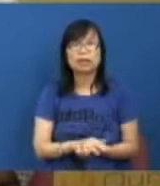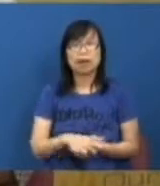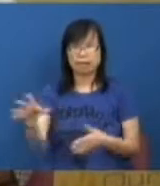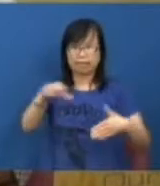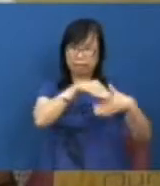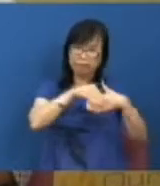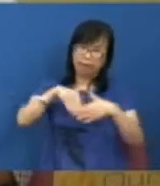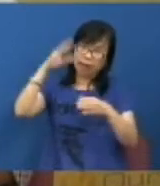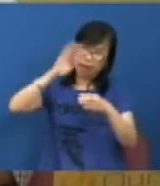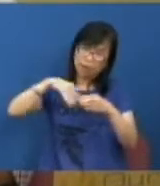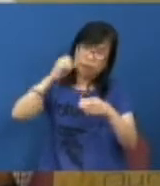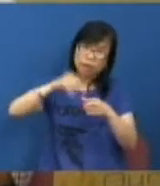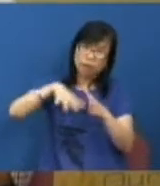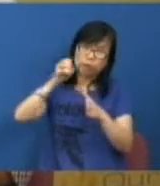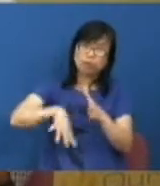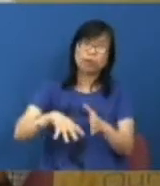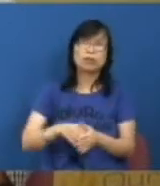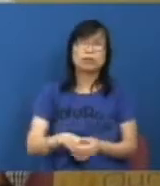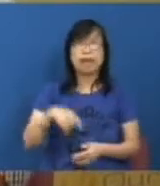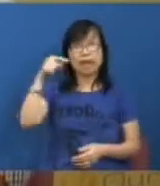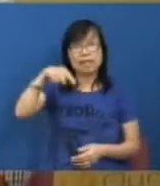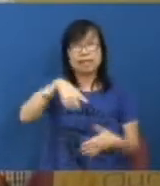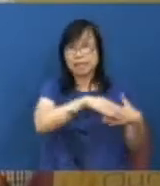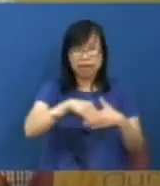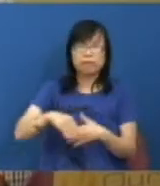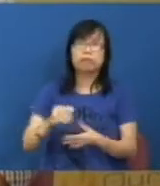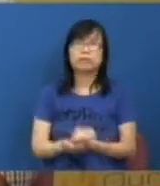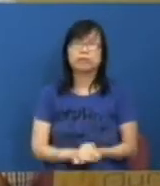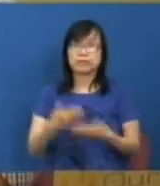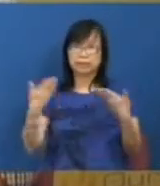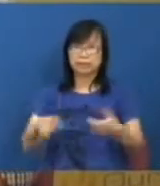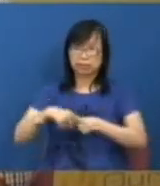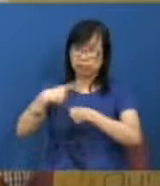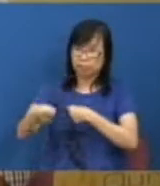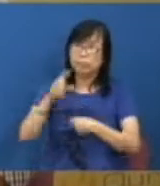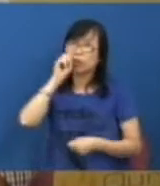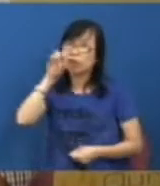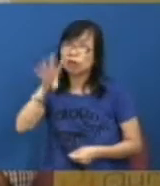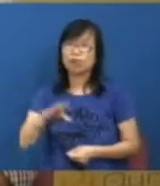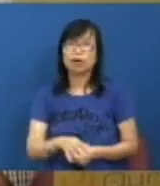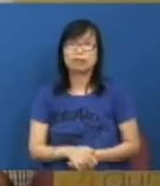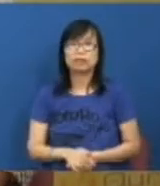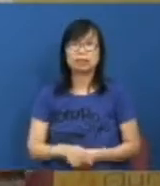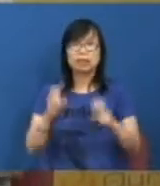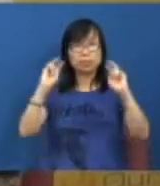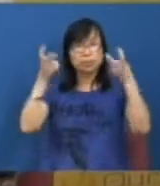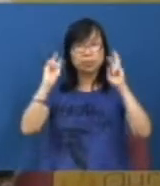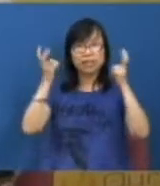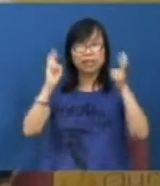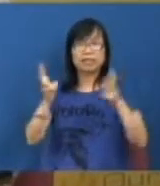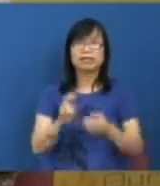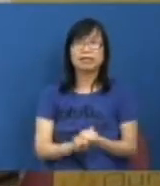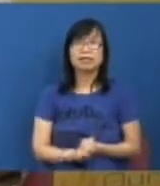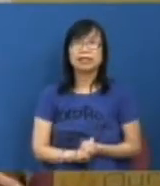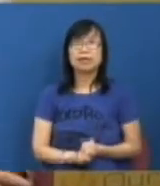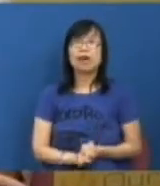相關嗰啲資料俾你，但係咧就下次可以補翻。咁另一方面咧，我哋不如講第二個話題咧，就講都係房，不